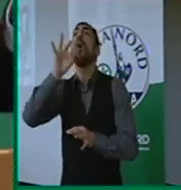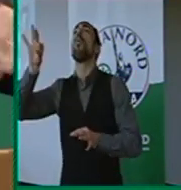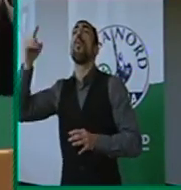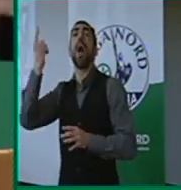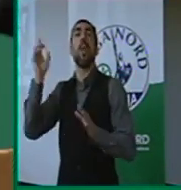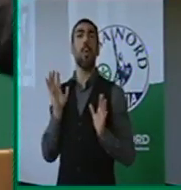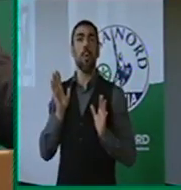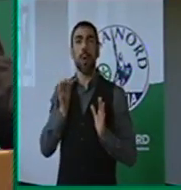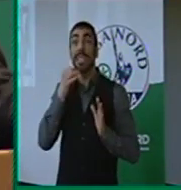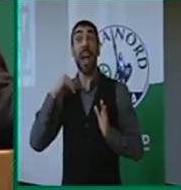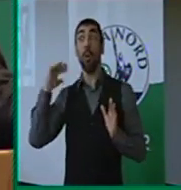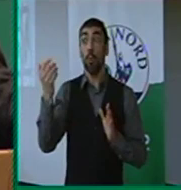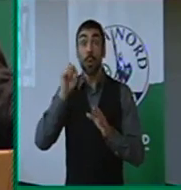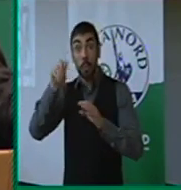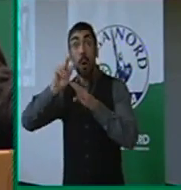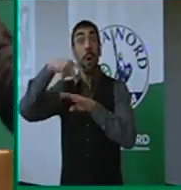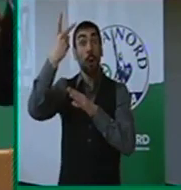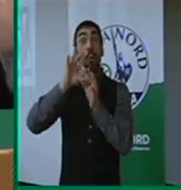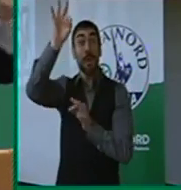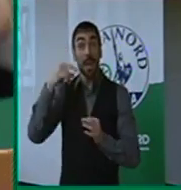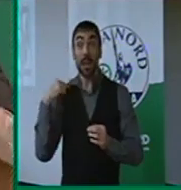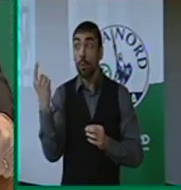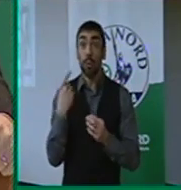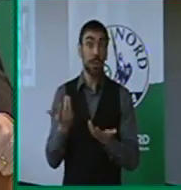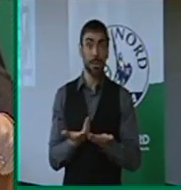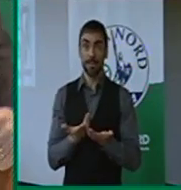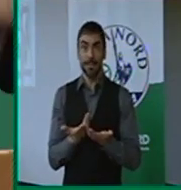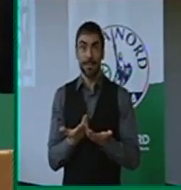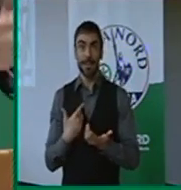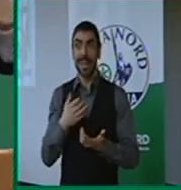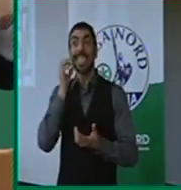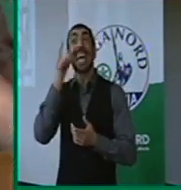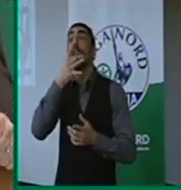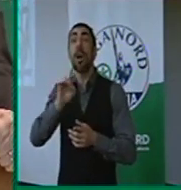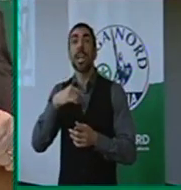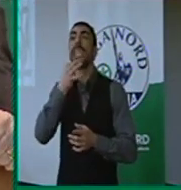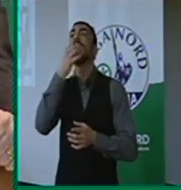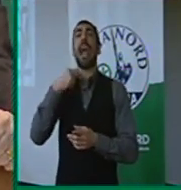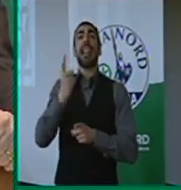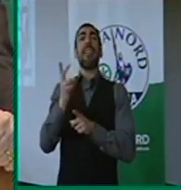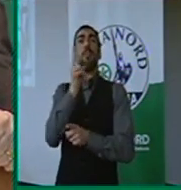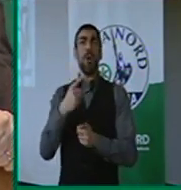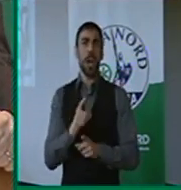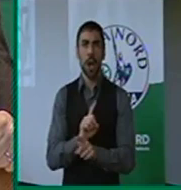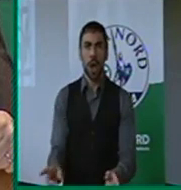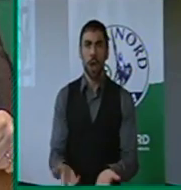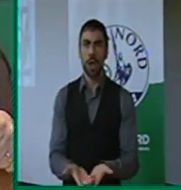saltare 2 m allora tutti noi dobbiamo metterci a saltare 2 m e se non riusciamo a saltare 2 m dobbiamo morire